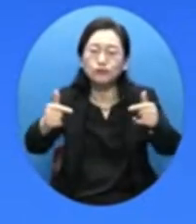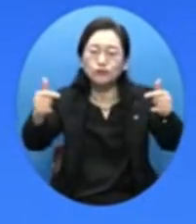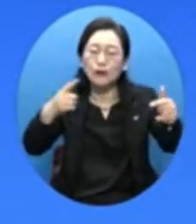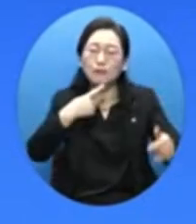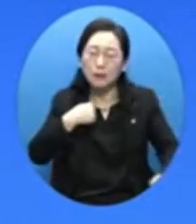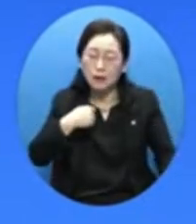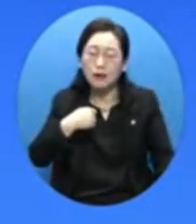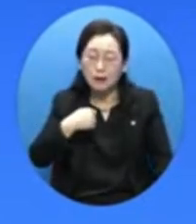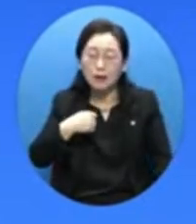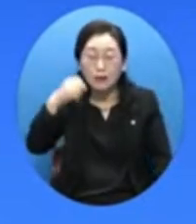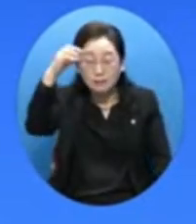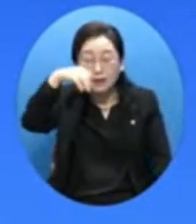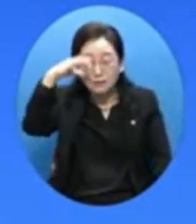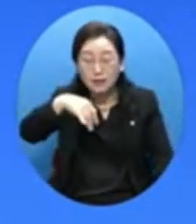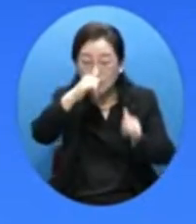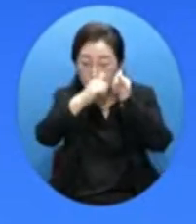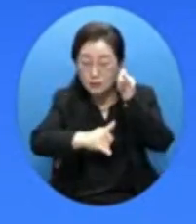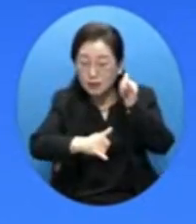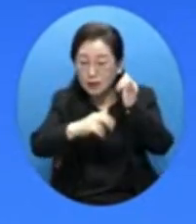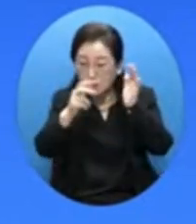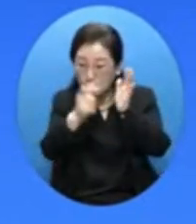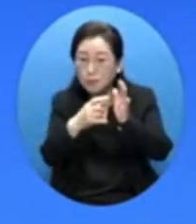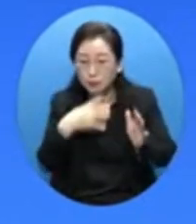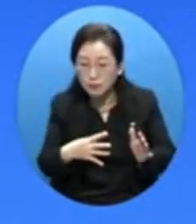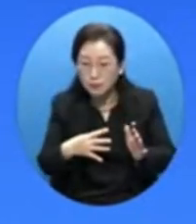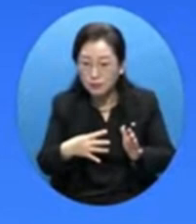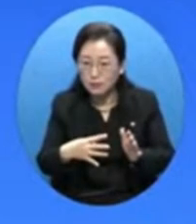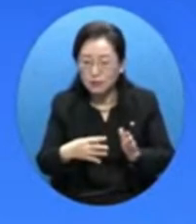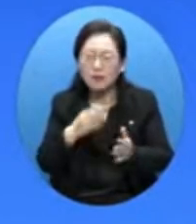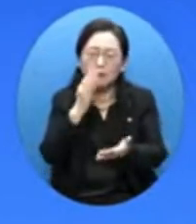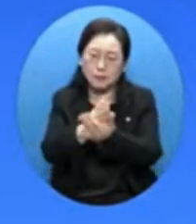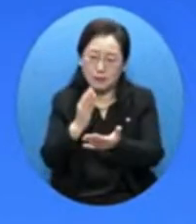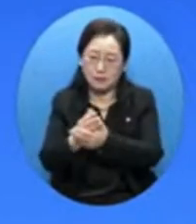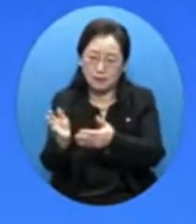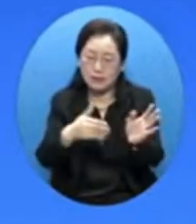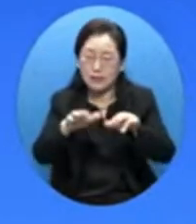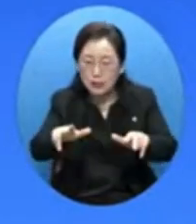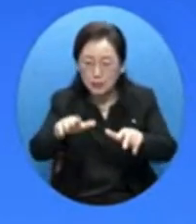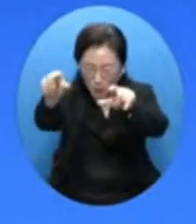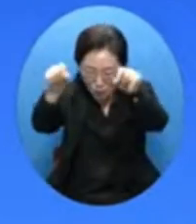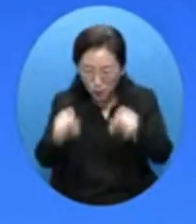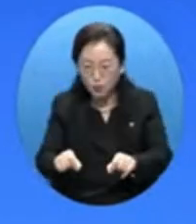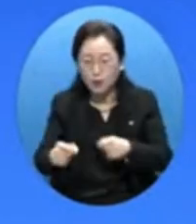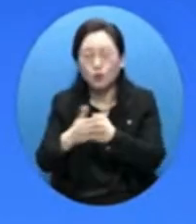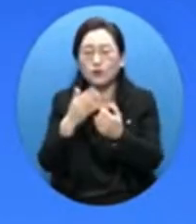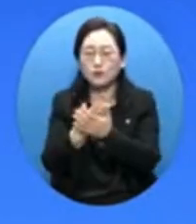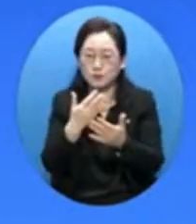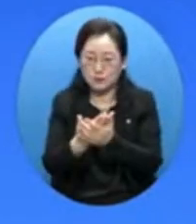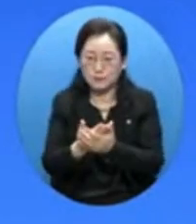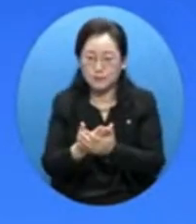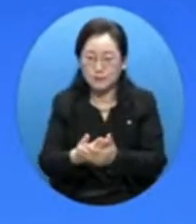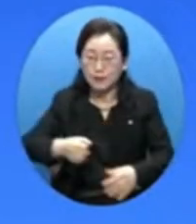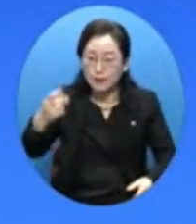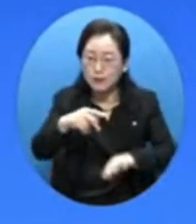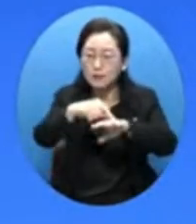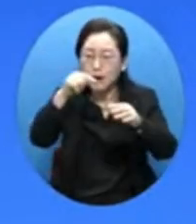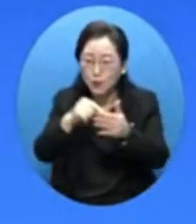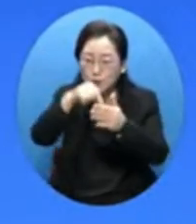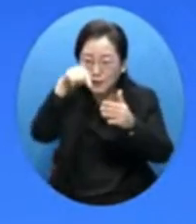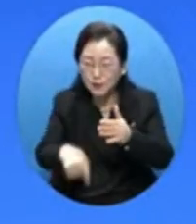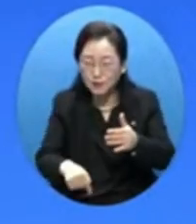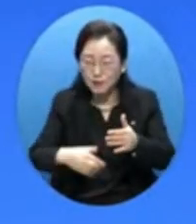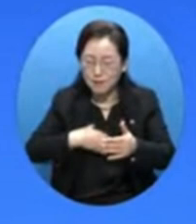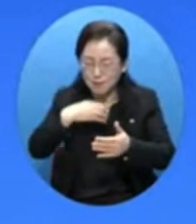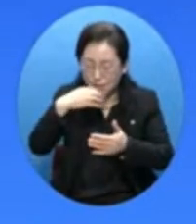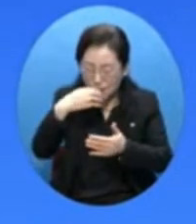있었다는 역사로 기록되고 있습니다. 주님 그 부흥의 역사가 다시금 이 자리에 일어나게 하여 주시옵소서. 우리 마음 가운데로부터 일어나게